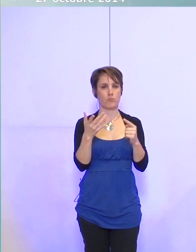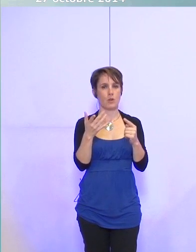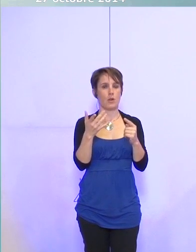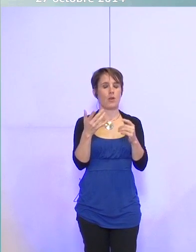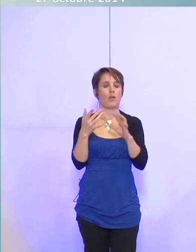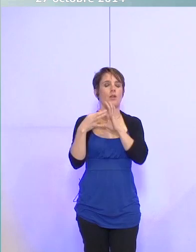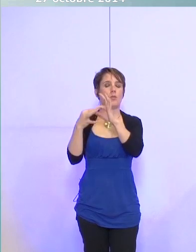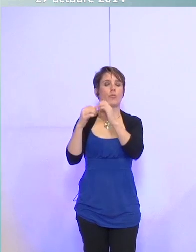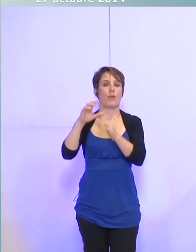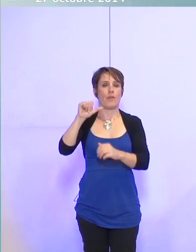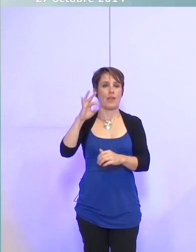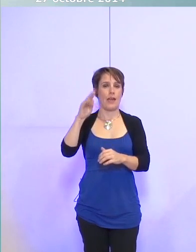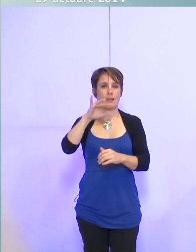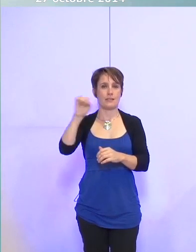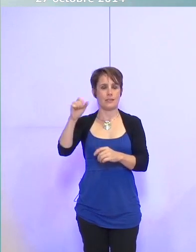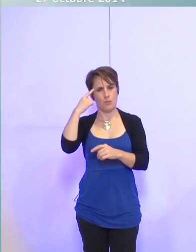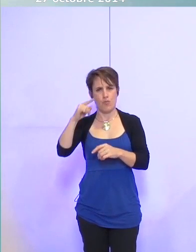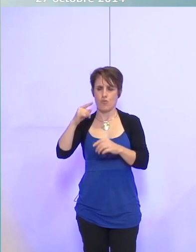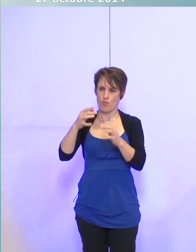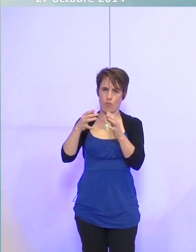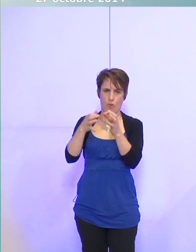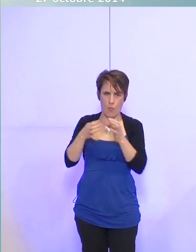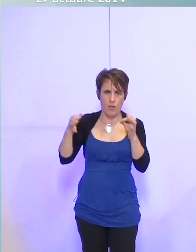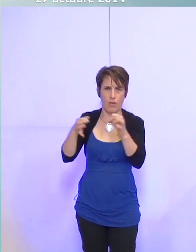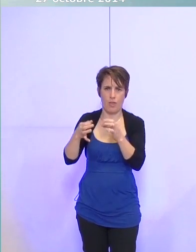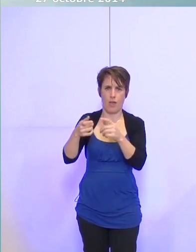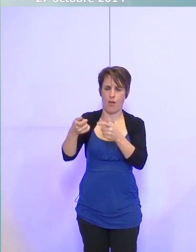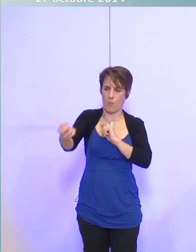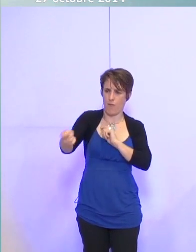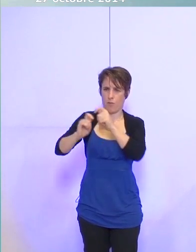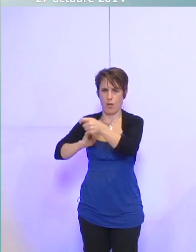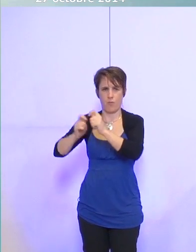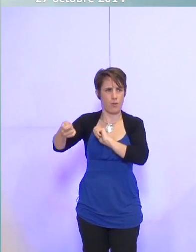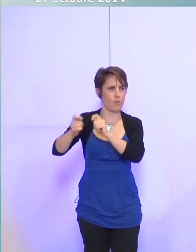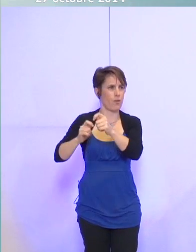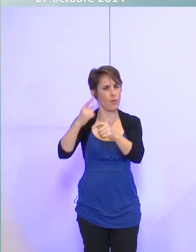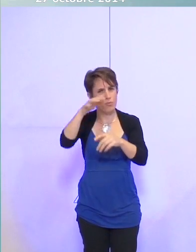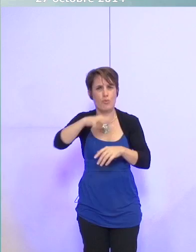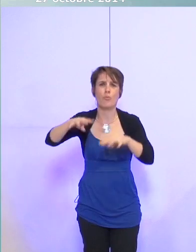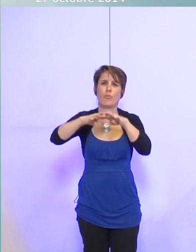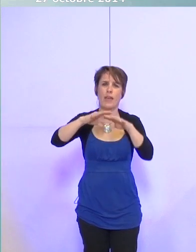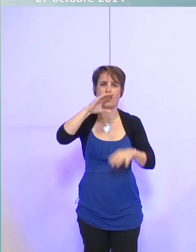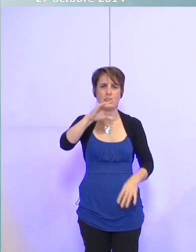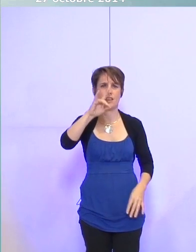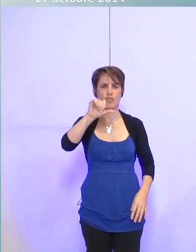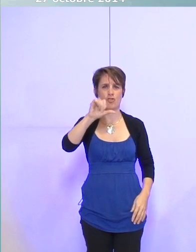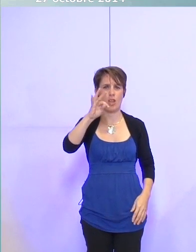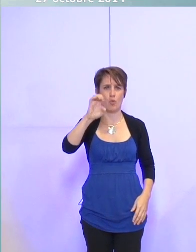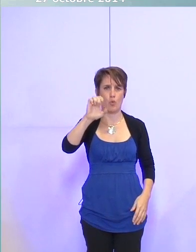Actis autour de l'opération Châtelet. Une petite présentation, oui,